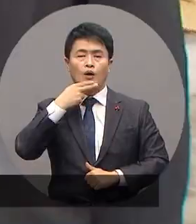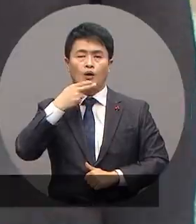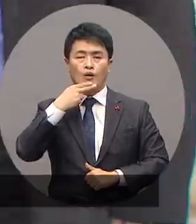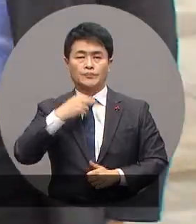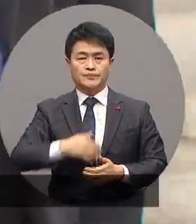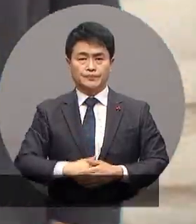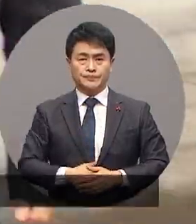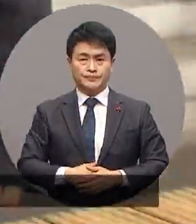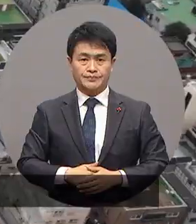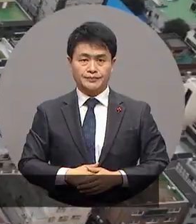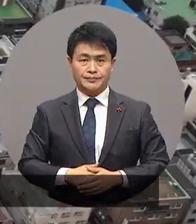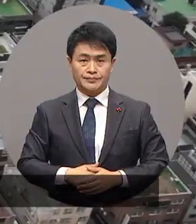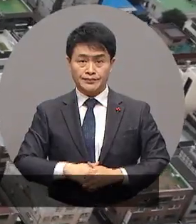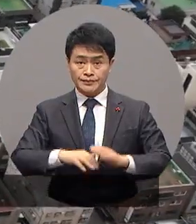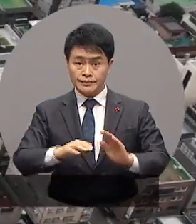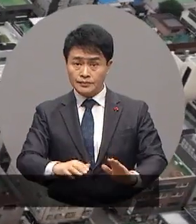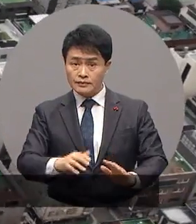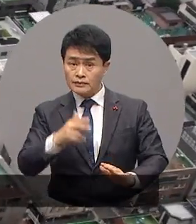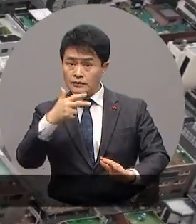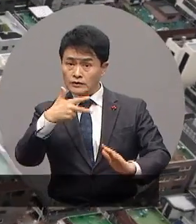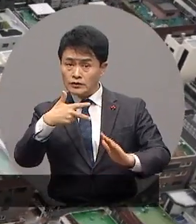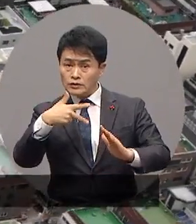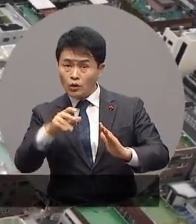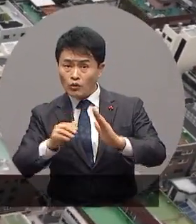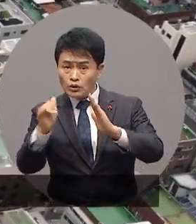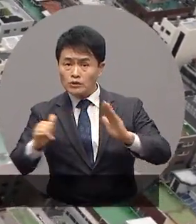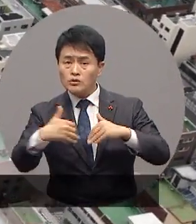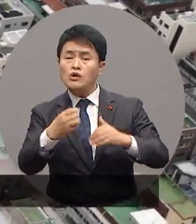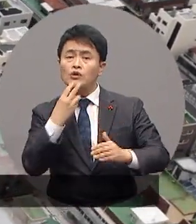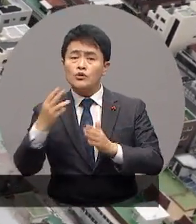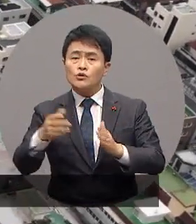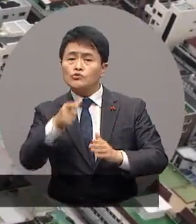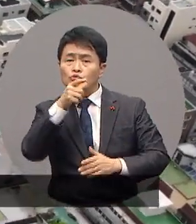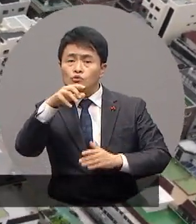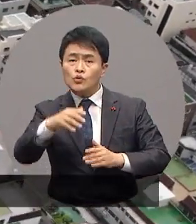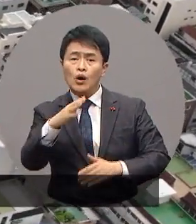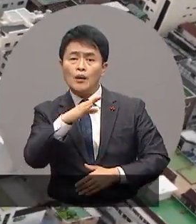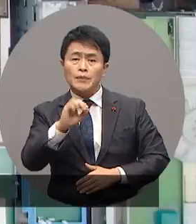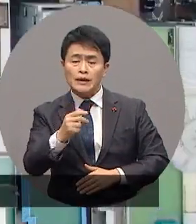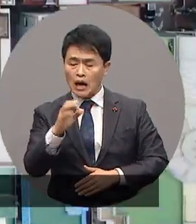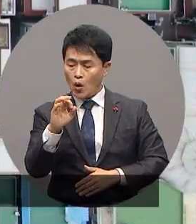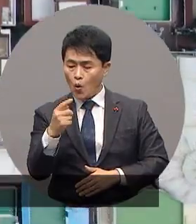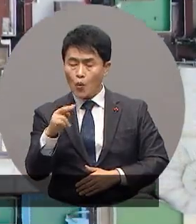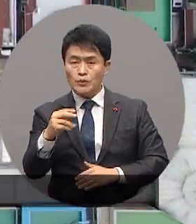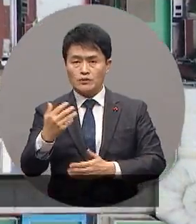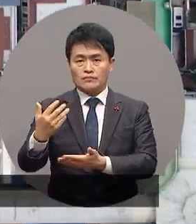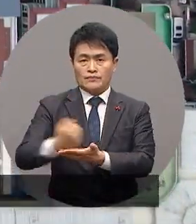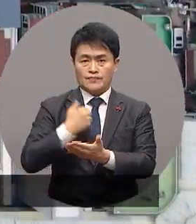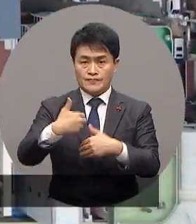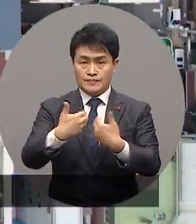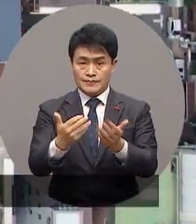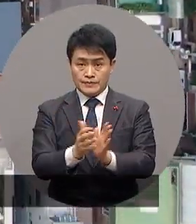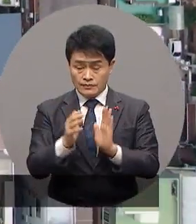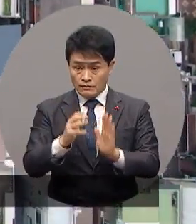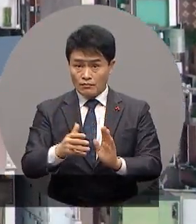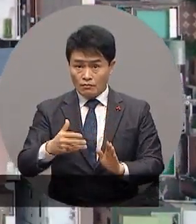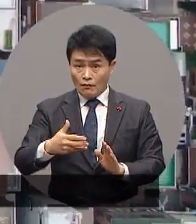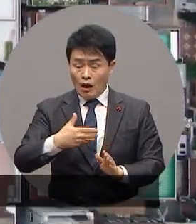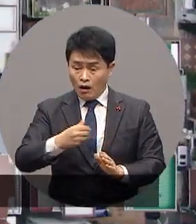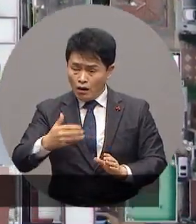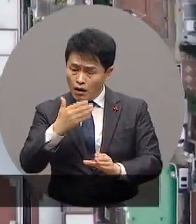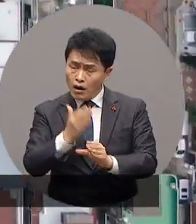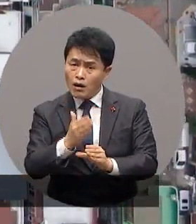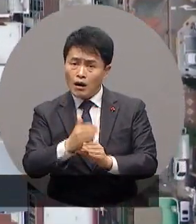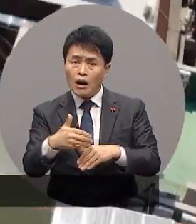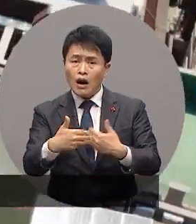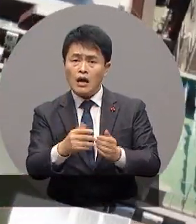하지 않았습니다. 정 씨 일가는 경기도 수원 일대의 빌라와 오피스텔 등을 소유하며 임차인들과 1억 원